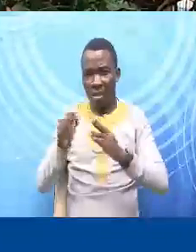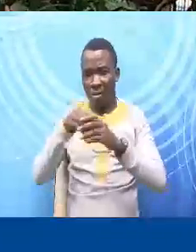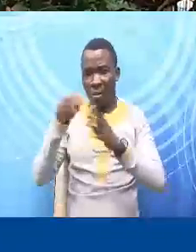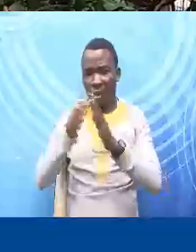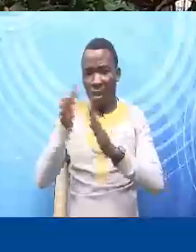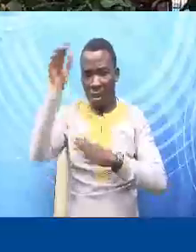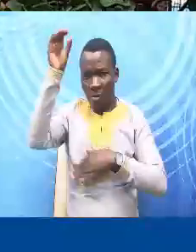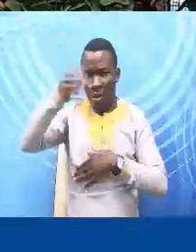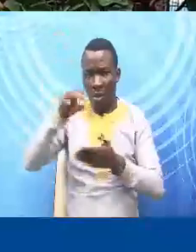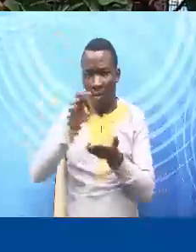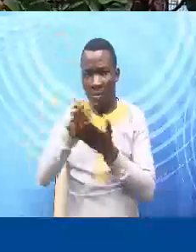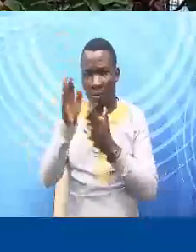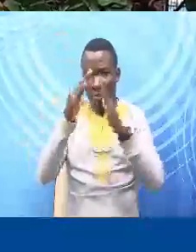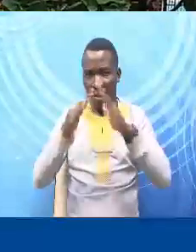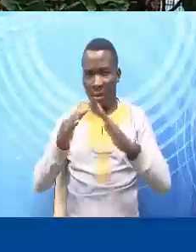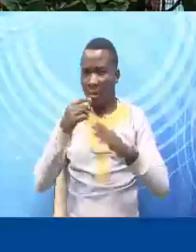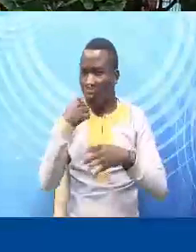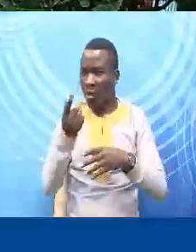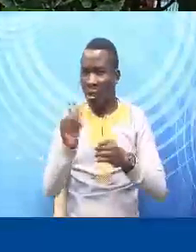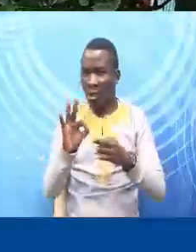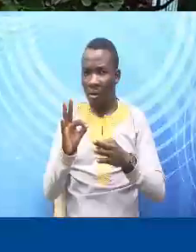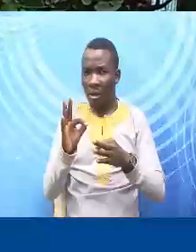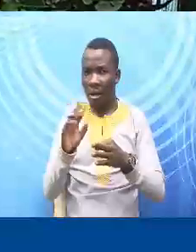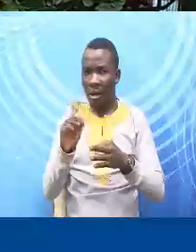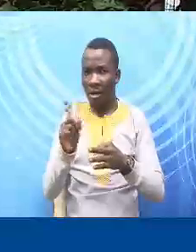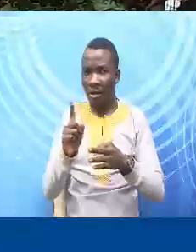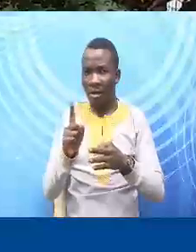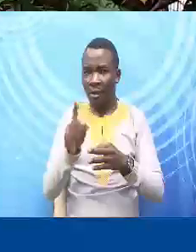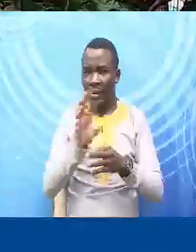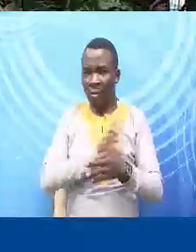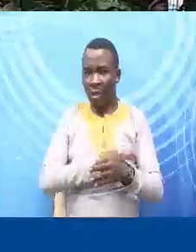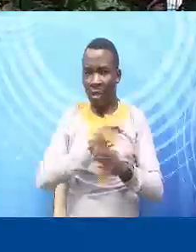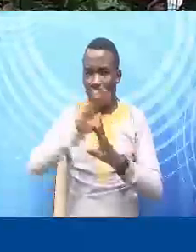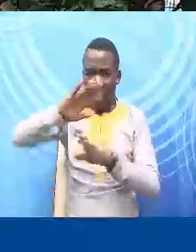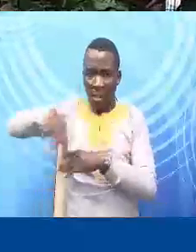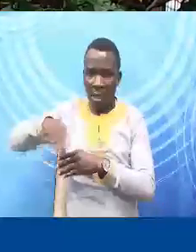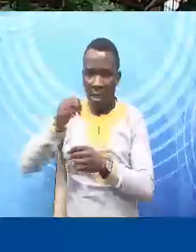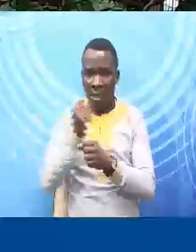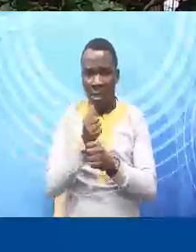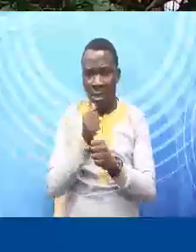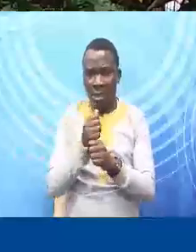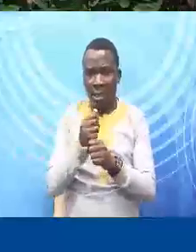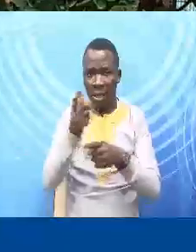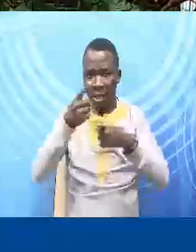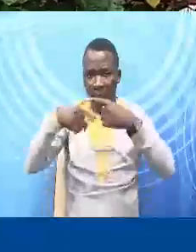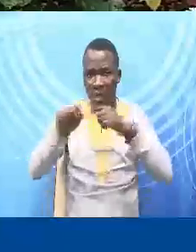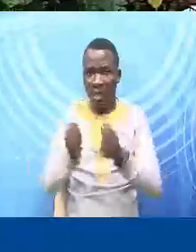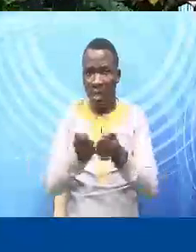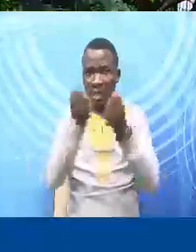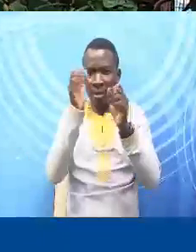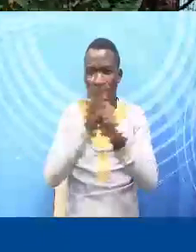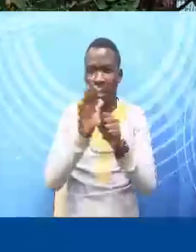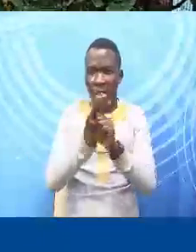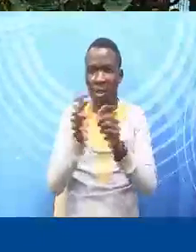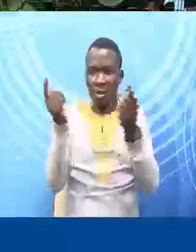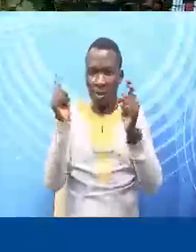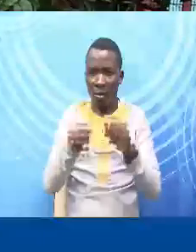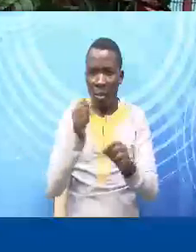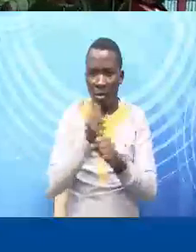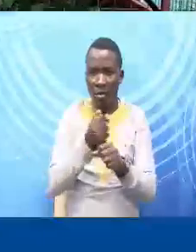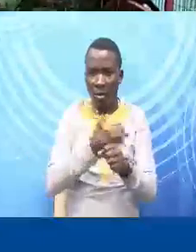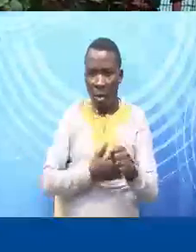yabo bavuga ati niba mudahembwa mwareka ako kazi. Ingaruka ze ni nyinshi cyane. Ubu tuza gukora dushonje